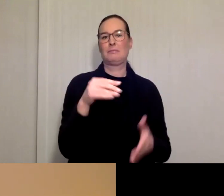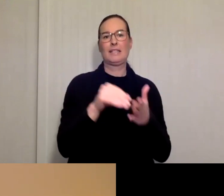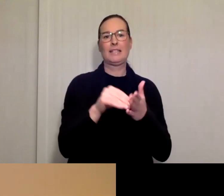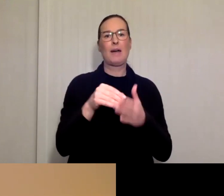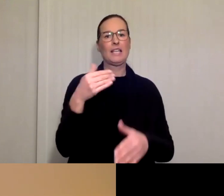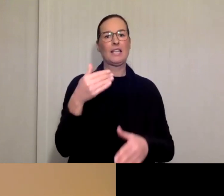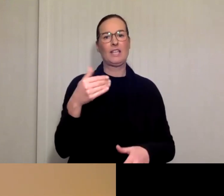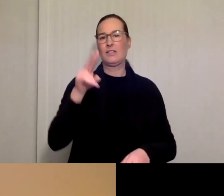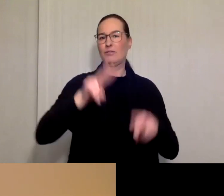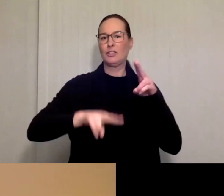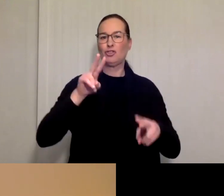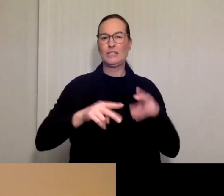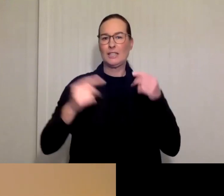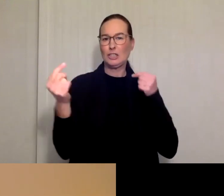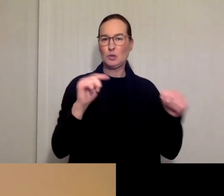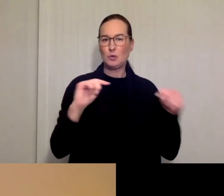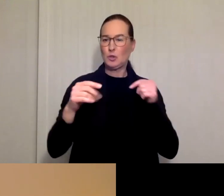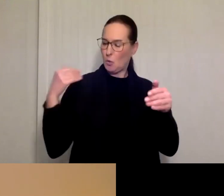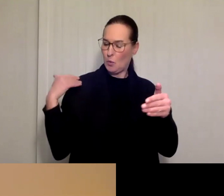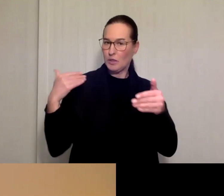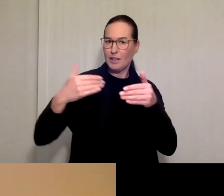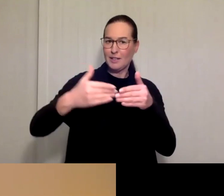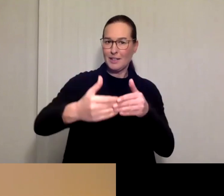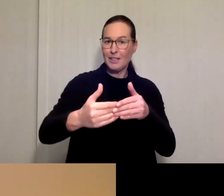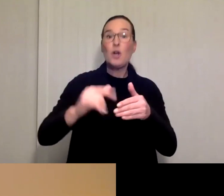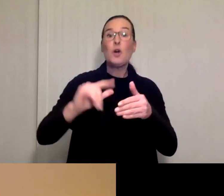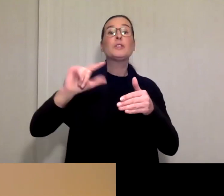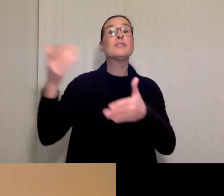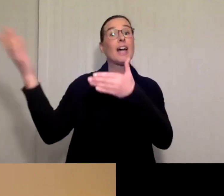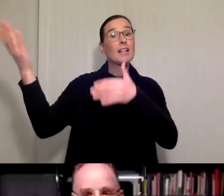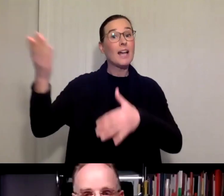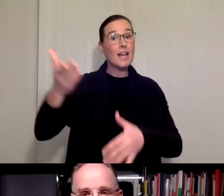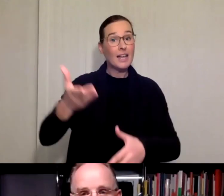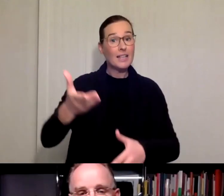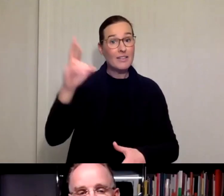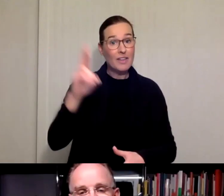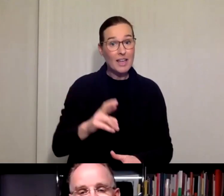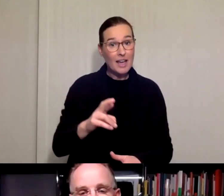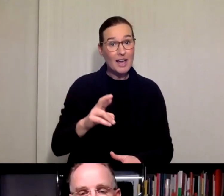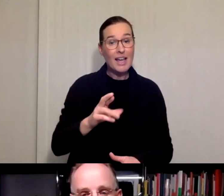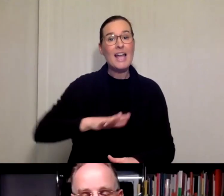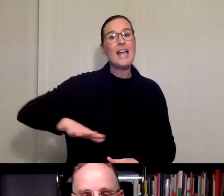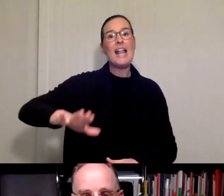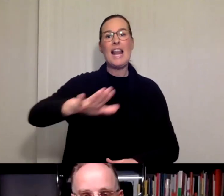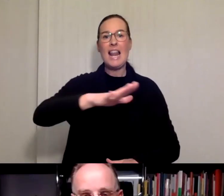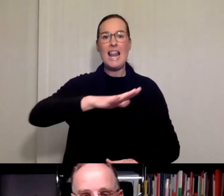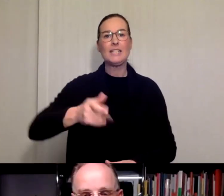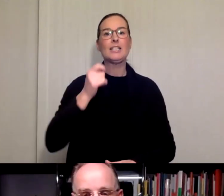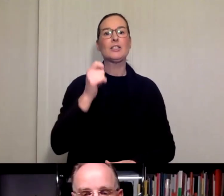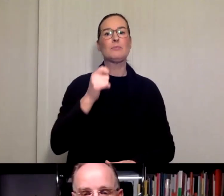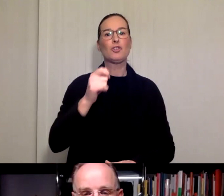darauf eingelassen haben, heute Abend mit unserem zweiten Gast ins Gespräch zu kommen, nämlich mit Landesbischof Ralf Meister.